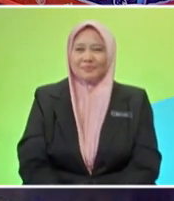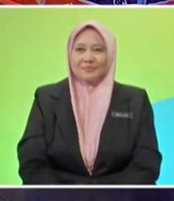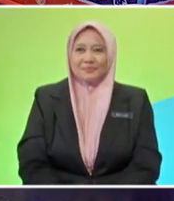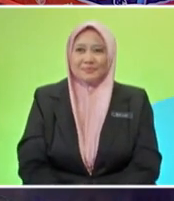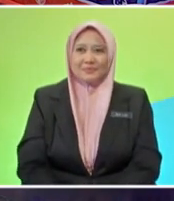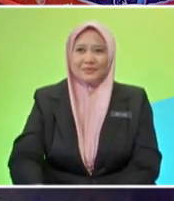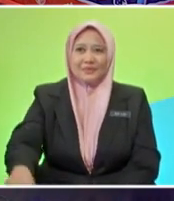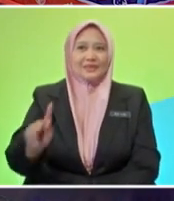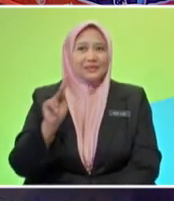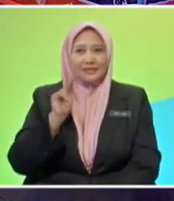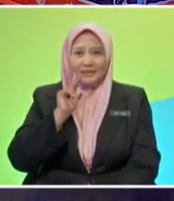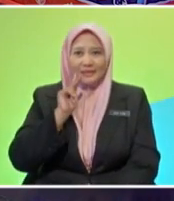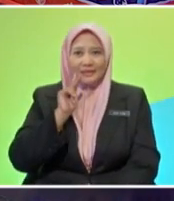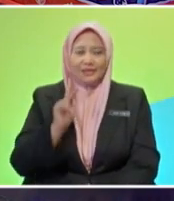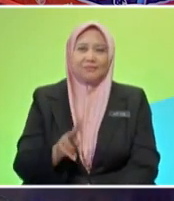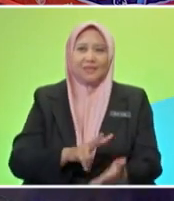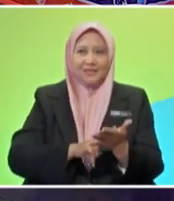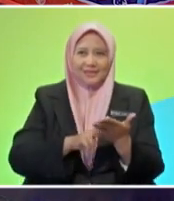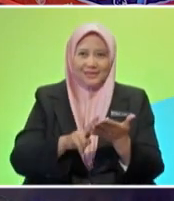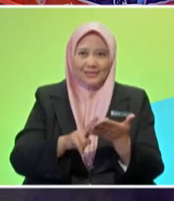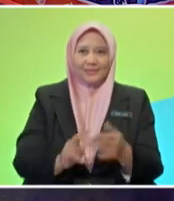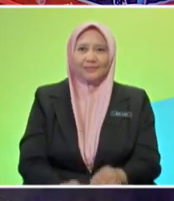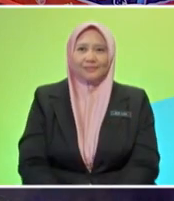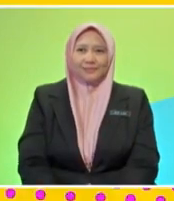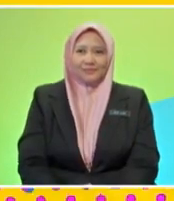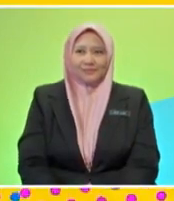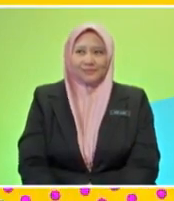Khairi Ros Safia untuk bacakan. Silakan.